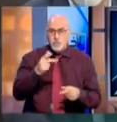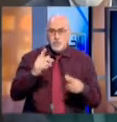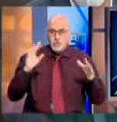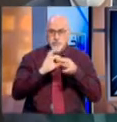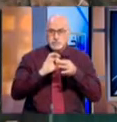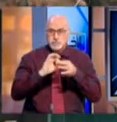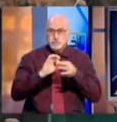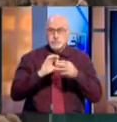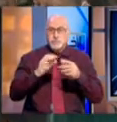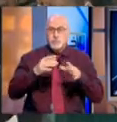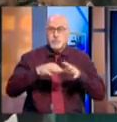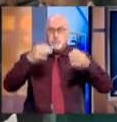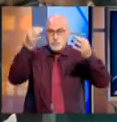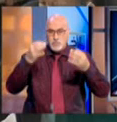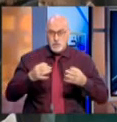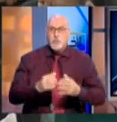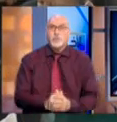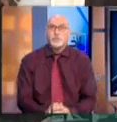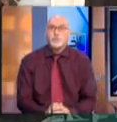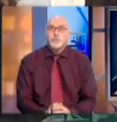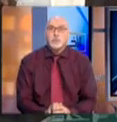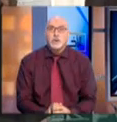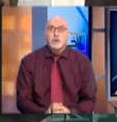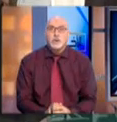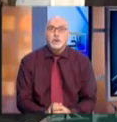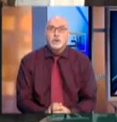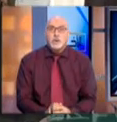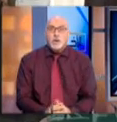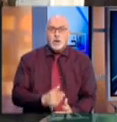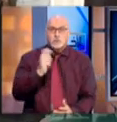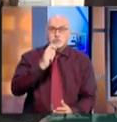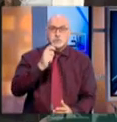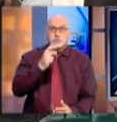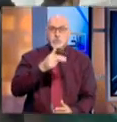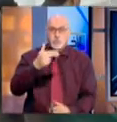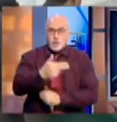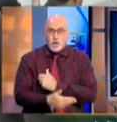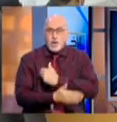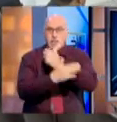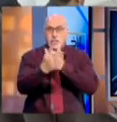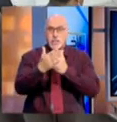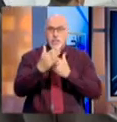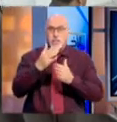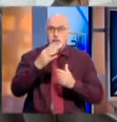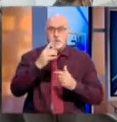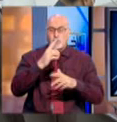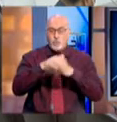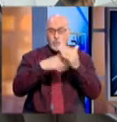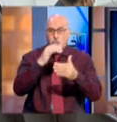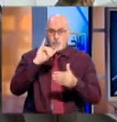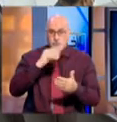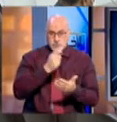وتنسيقها وتقييم تنفيذها، تحويل الوكالة الوطنية لدعم الاستثمار إلى الوكالة الجزائرية